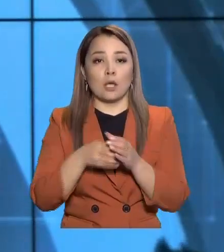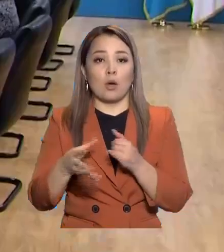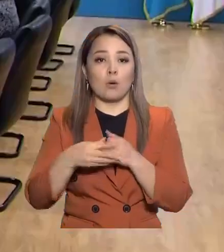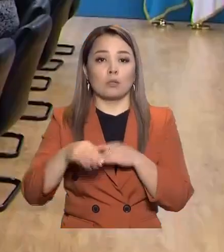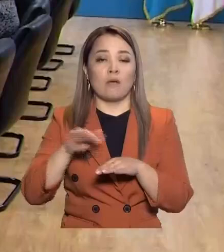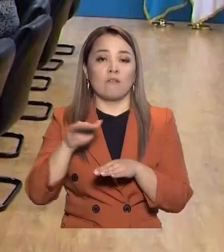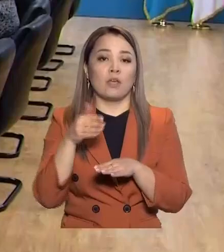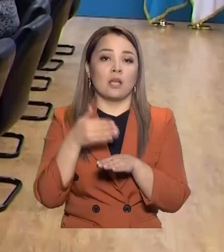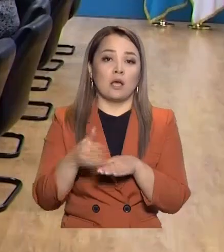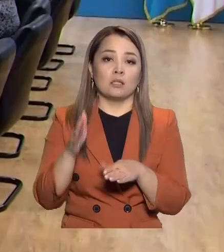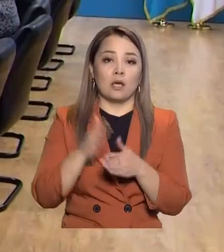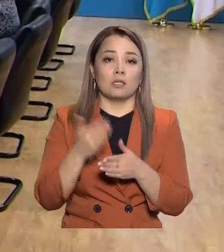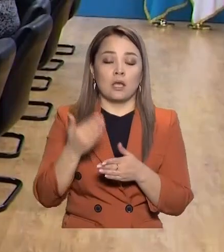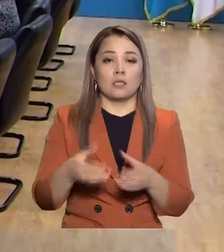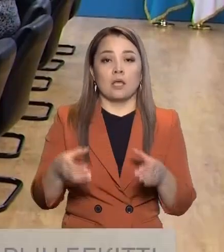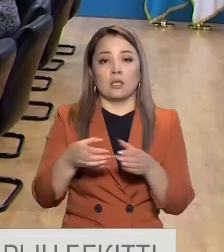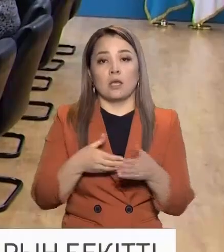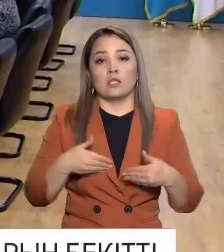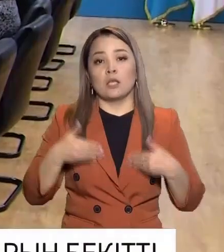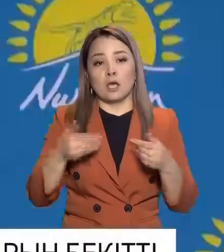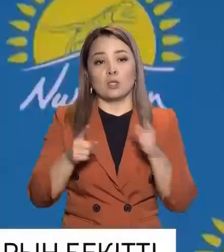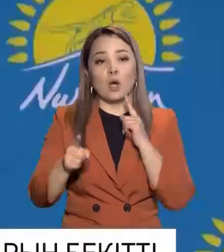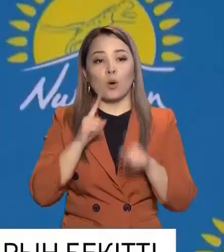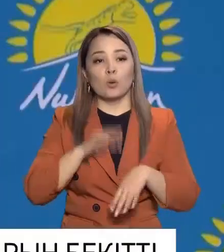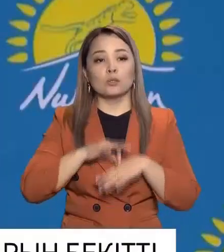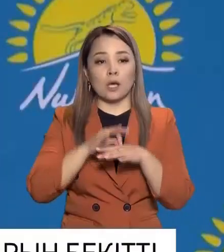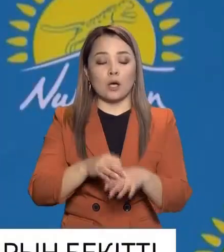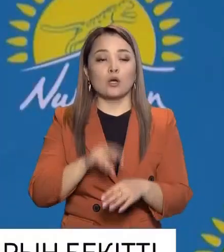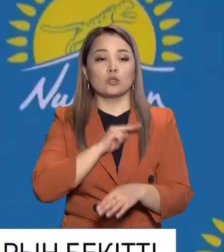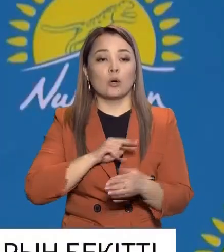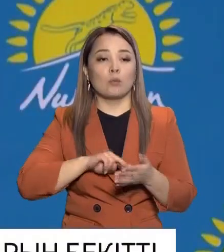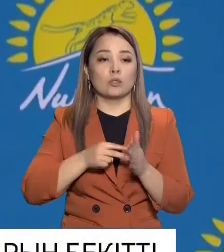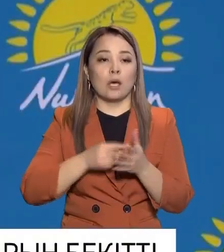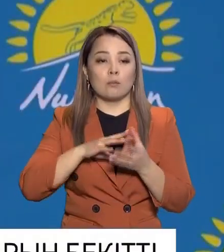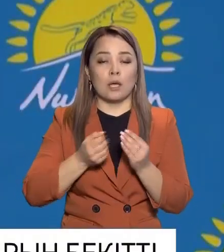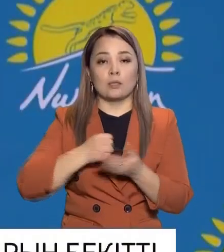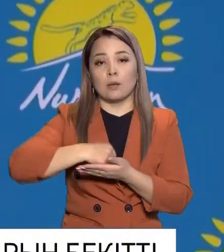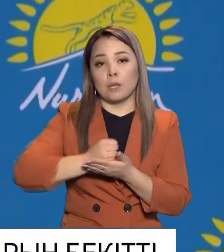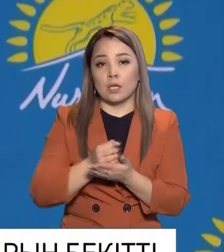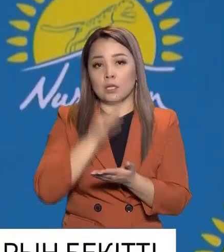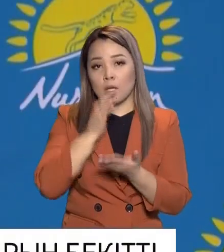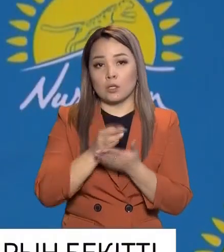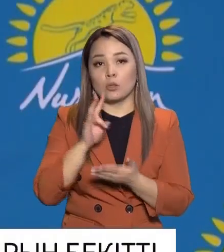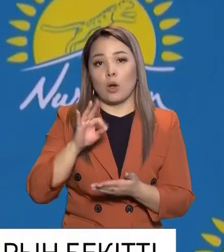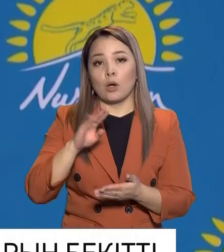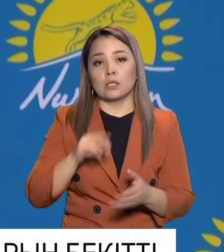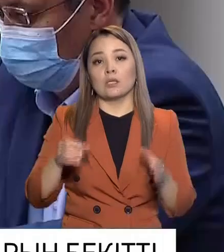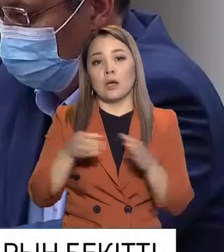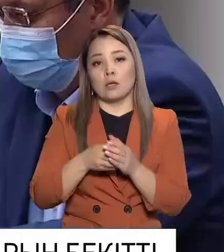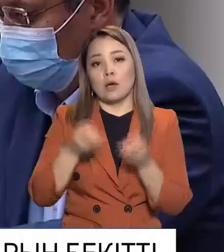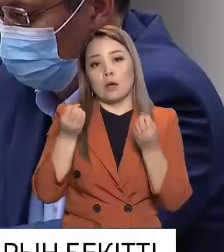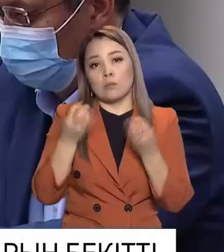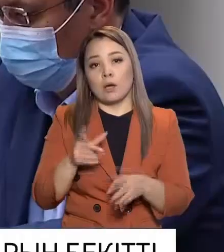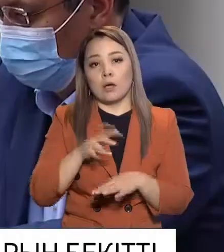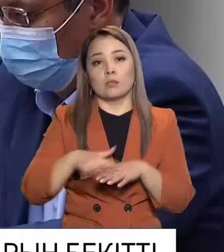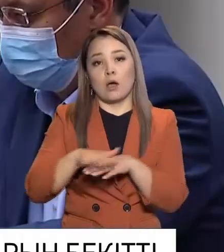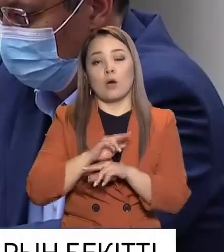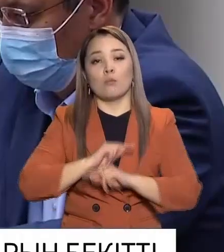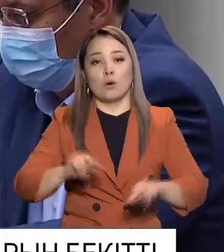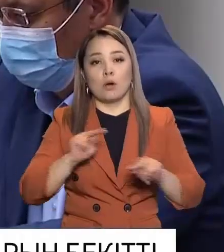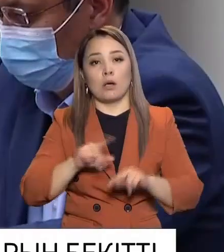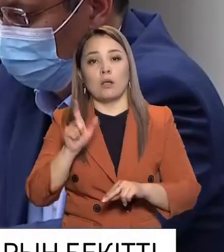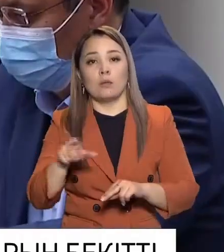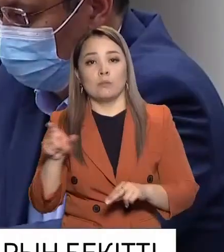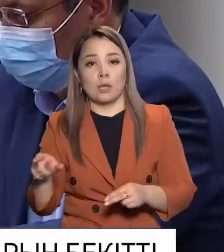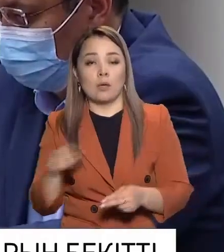өңірлік филиалдарымен кеңес өткізіп, алдағы жұмыс жоспарын белгіледі. Нұр Отан ең алдымен қарапайым халықтың, мұғалімдердің,